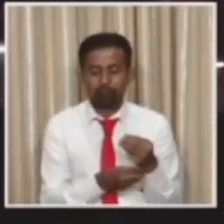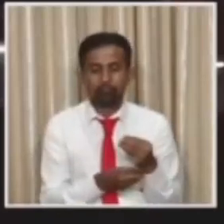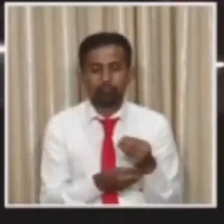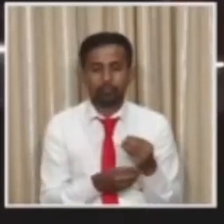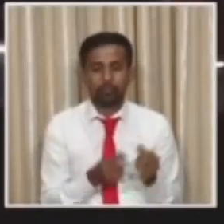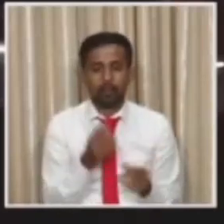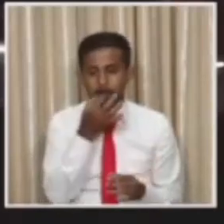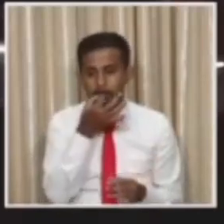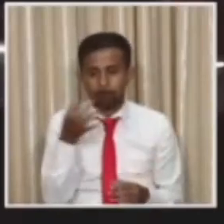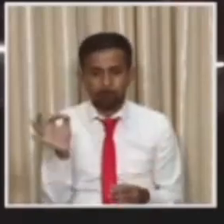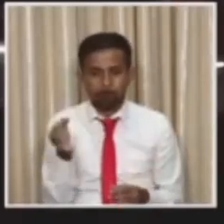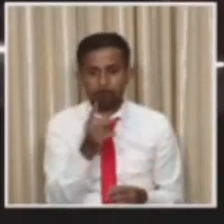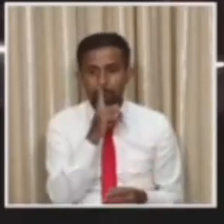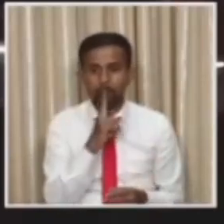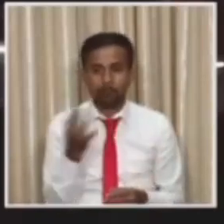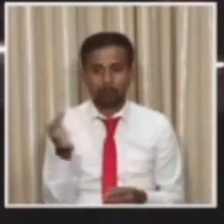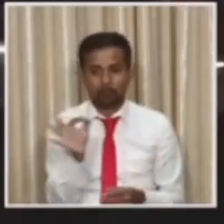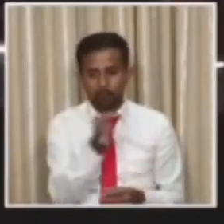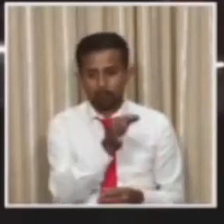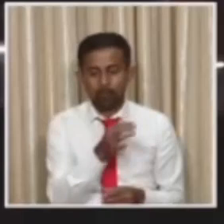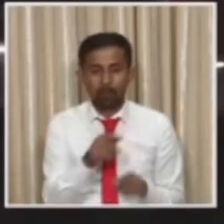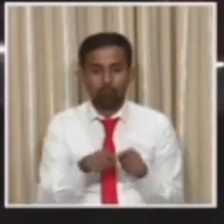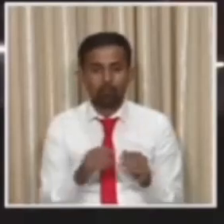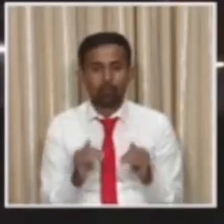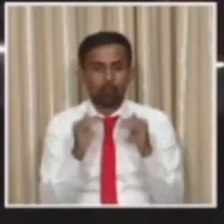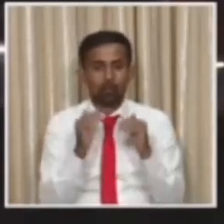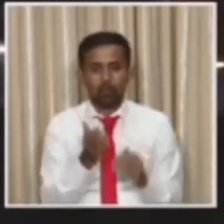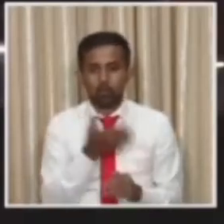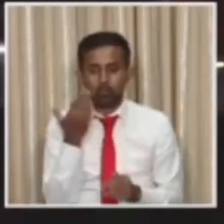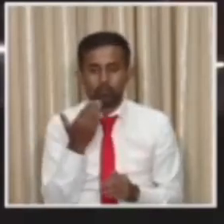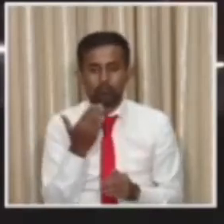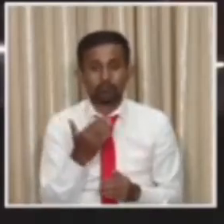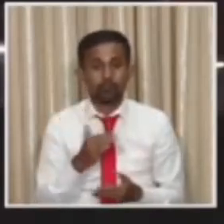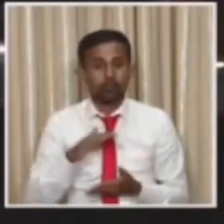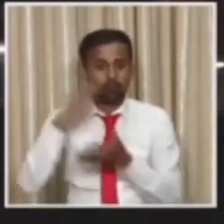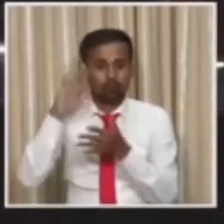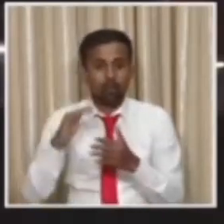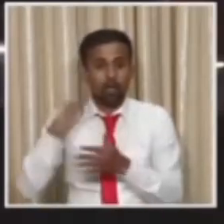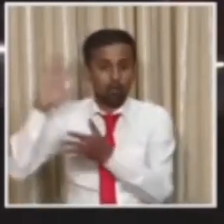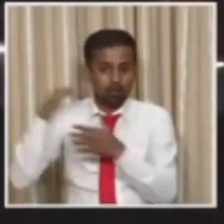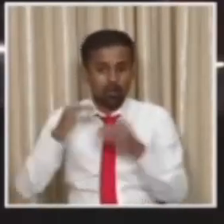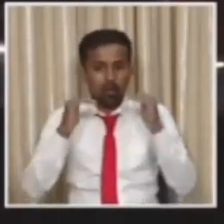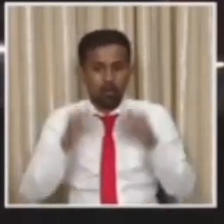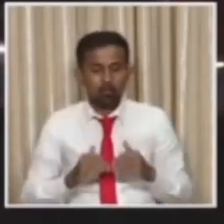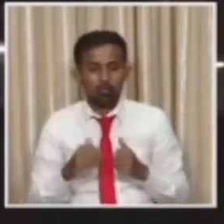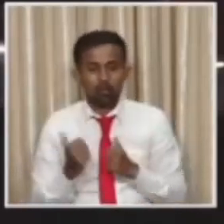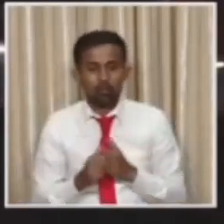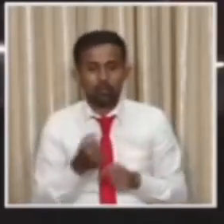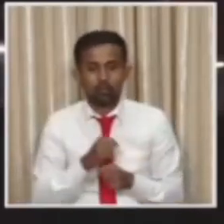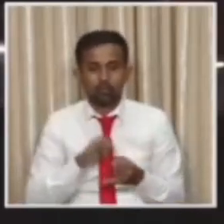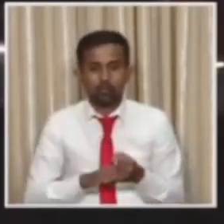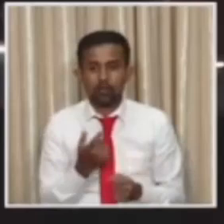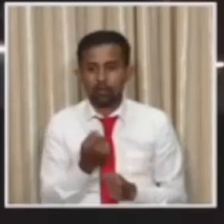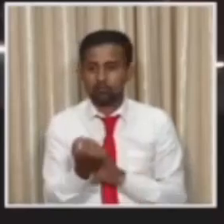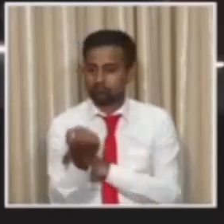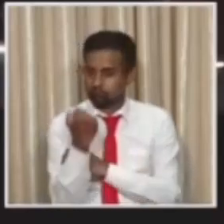මේ මෙසිපාලනේ මේ වගේ දේවල් ගොඩක් අපිට දිනු කරගන්න පුළුවන්. අපි මොකද ඉම්පෝර්ට්ස් නවත්තලා අපි දැන් මේ හදන්න පුළුවන්. එතකොට ගමේ ආර්ථිකය ශක්තිමත්